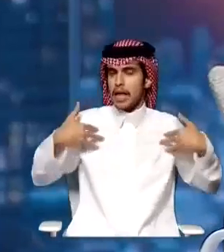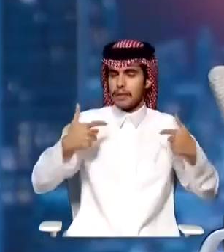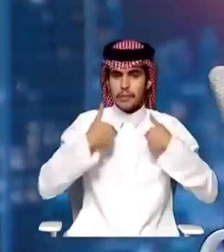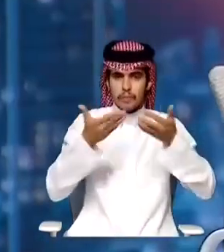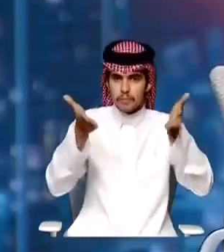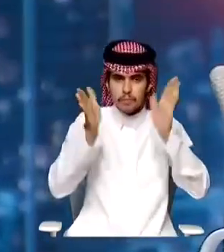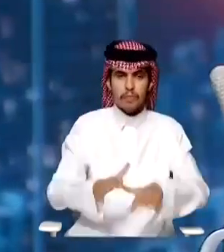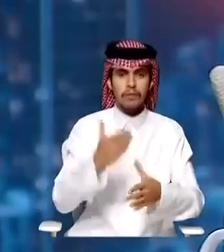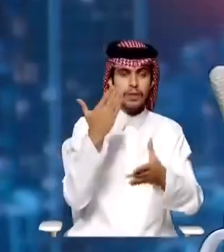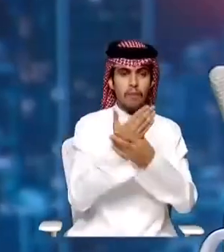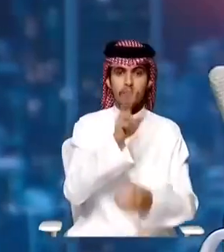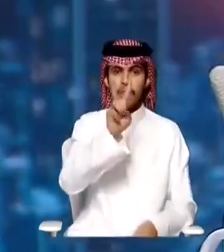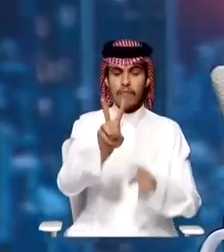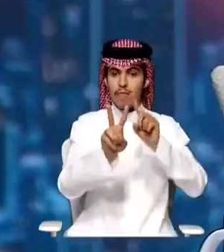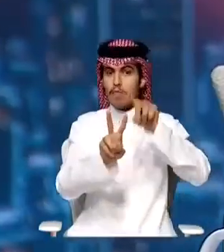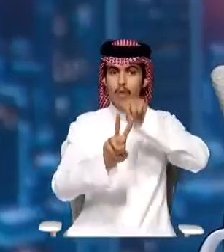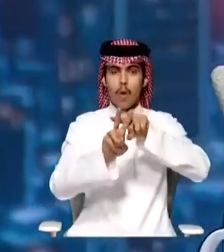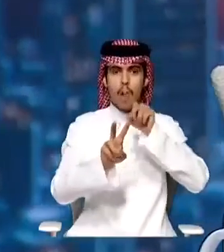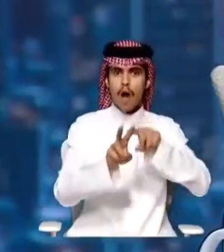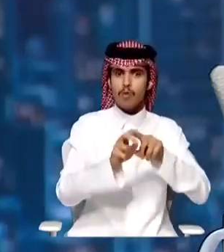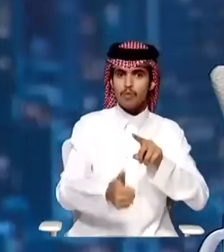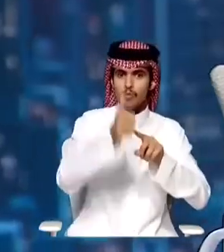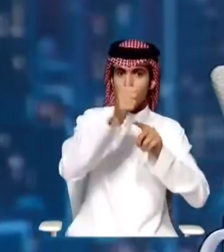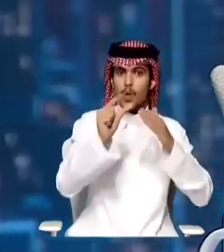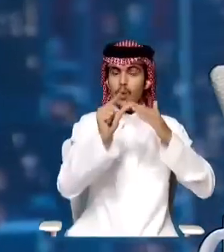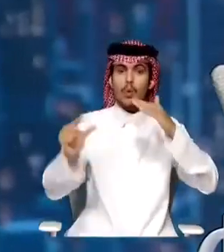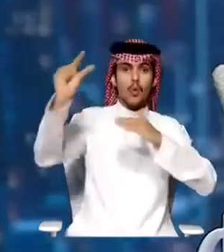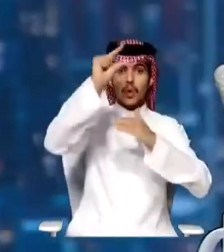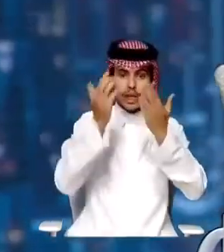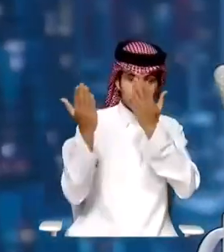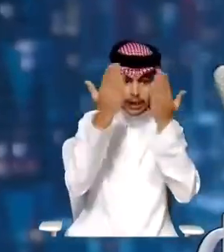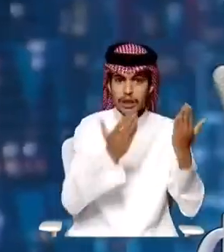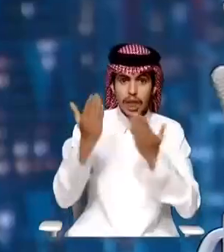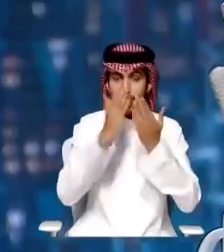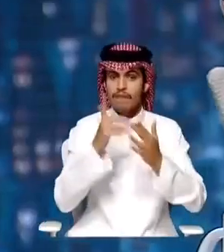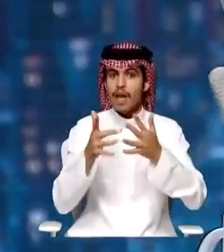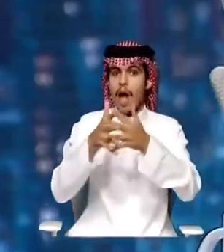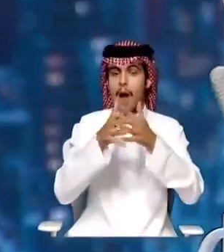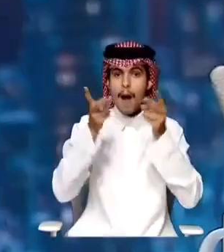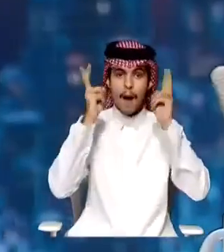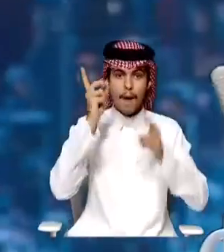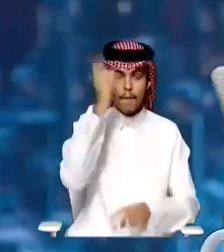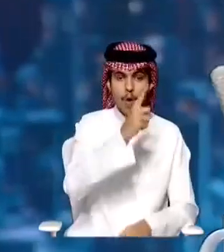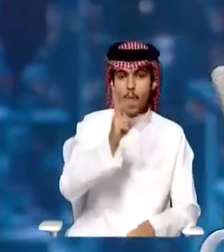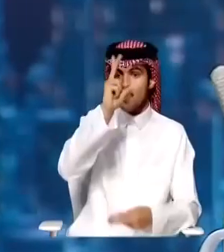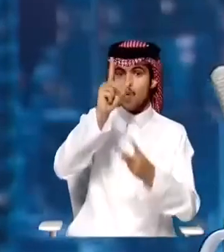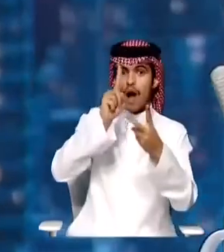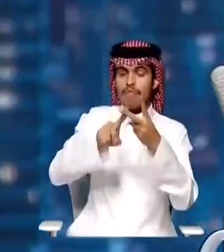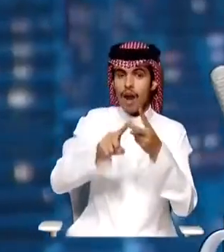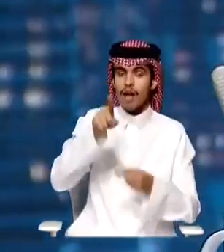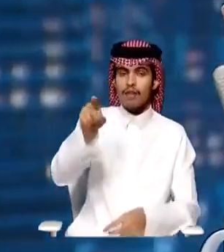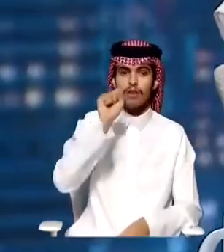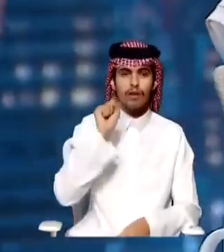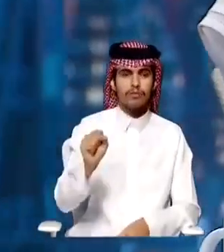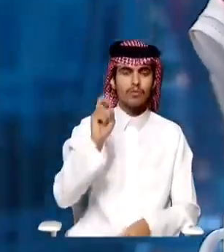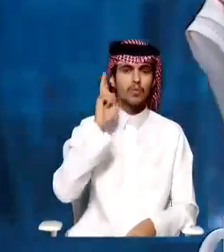كفائت واحد يدرس دكتوراه في امريكا وهم من ابناء ن الصم والثاني تصدى لفئه الصم